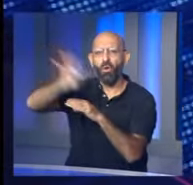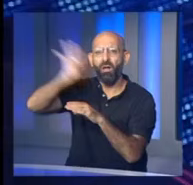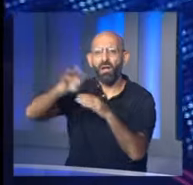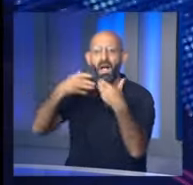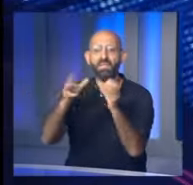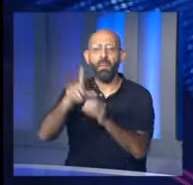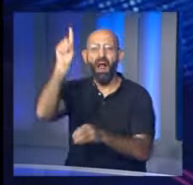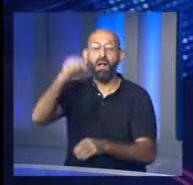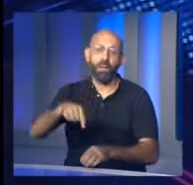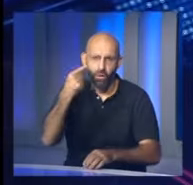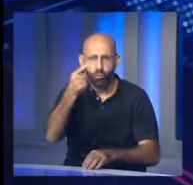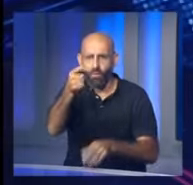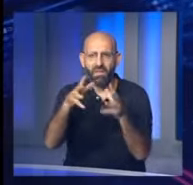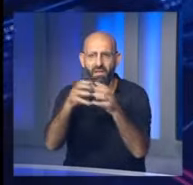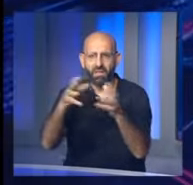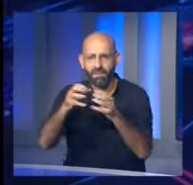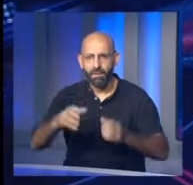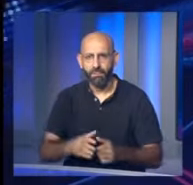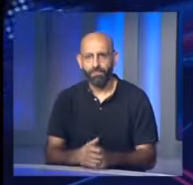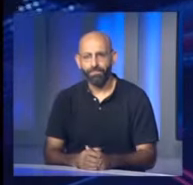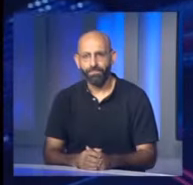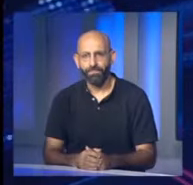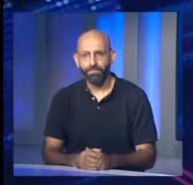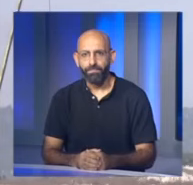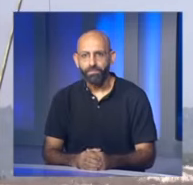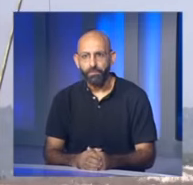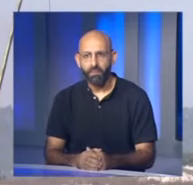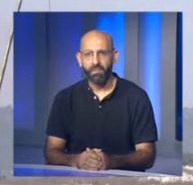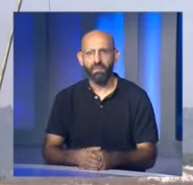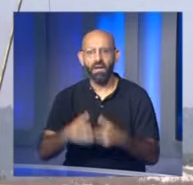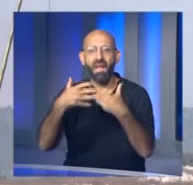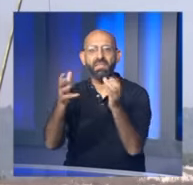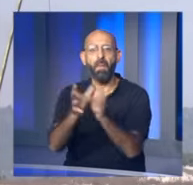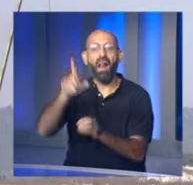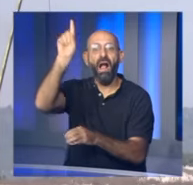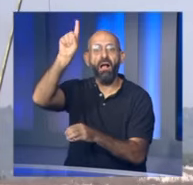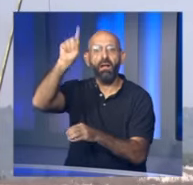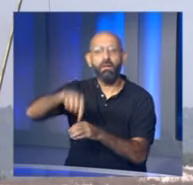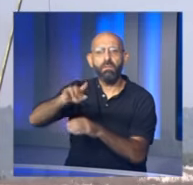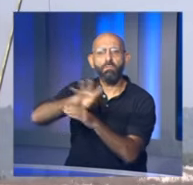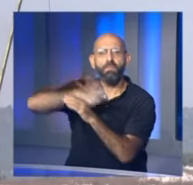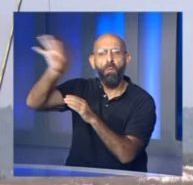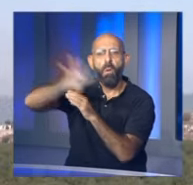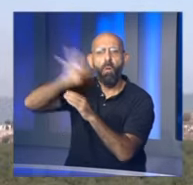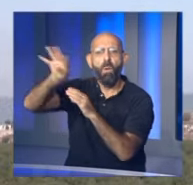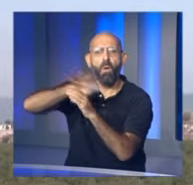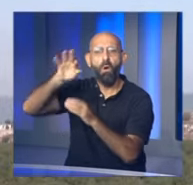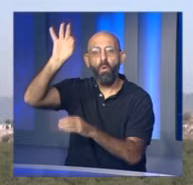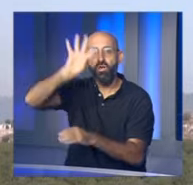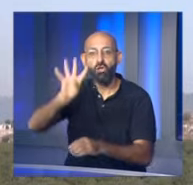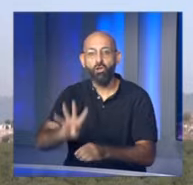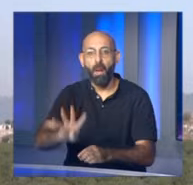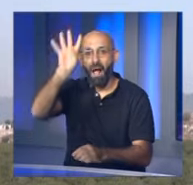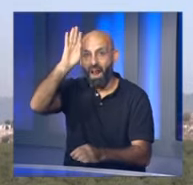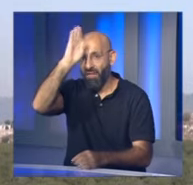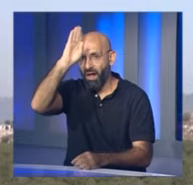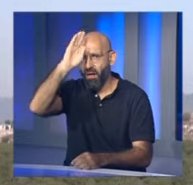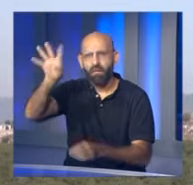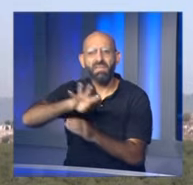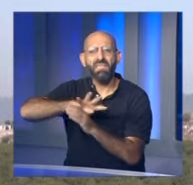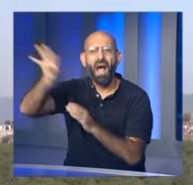القصف الصاروخي من لبنان حزب الله قصف بعيد الظهر منطقه زفولون شمال حيفه